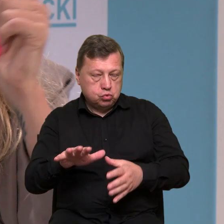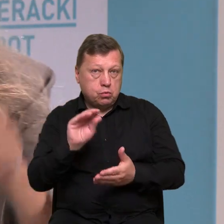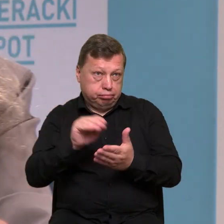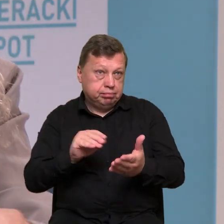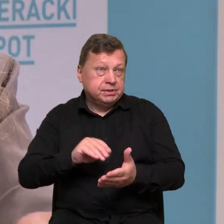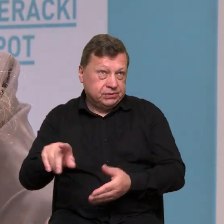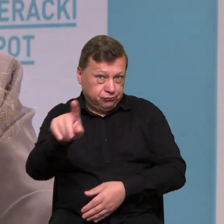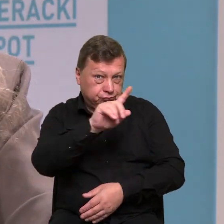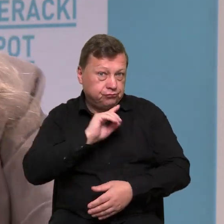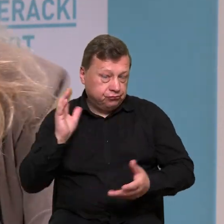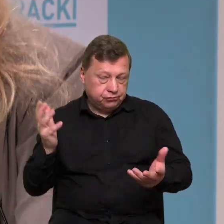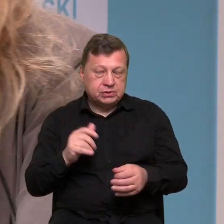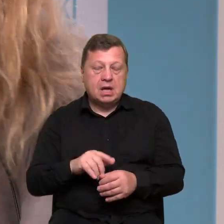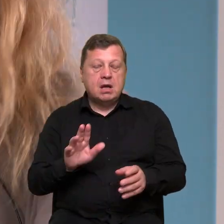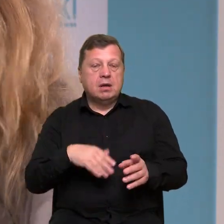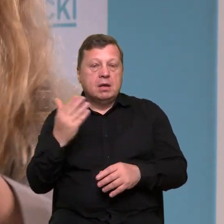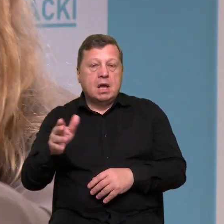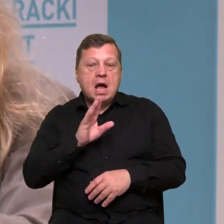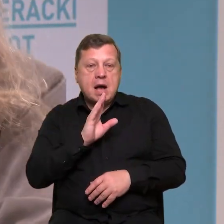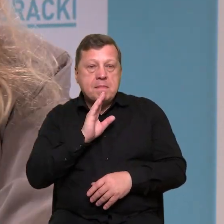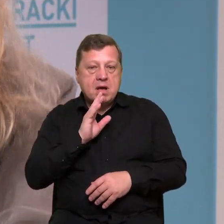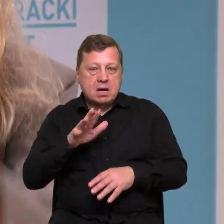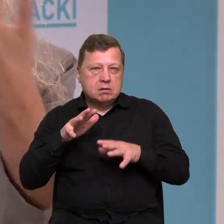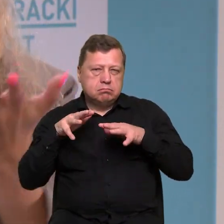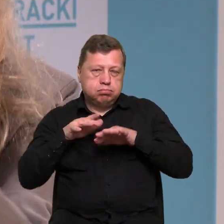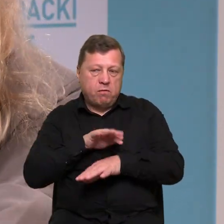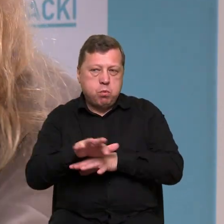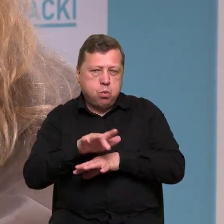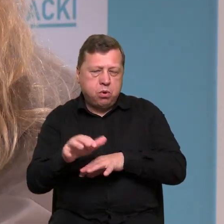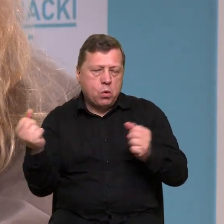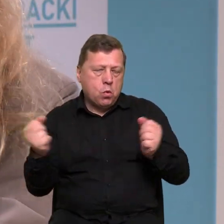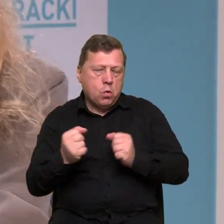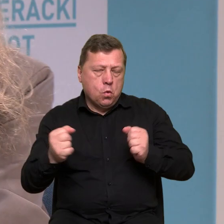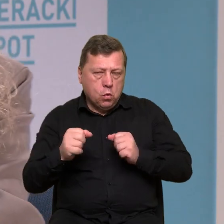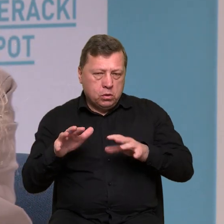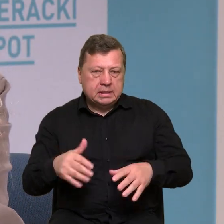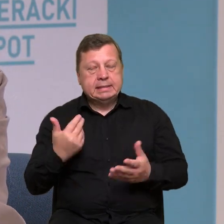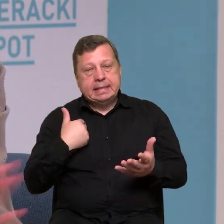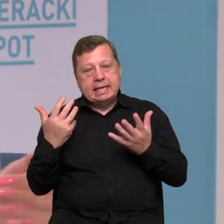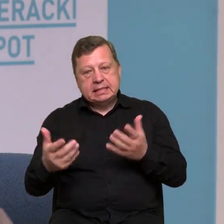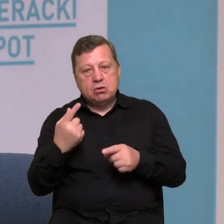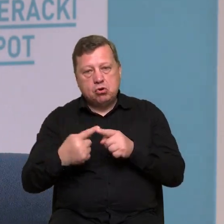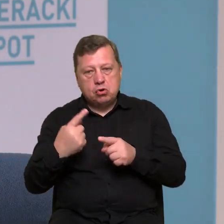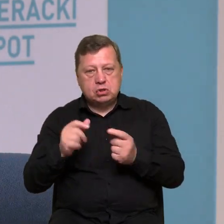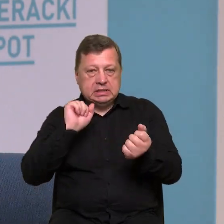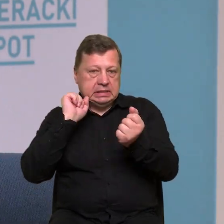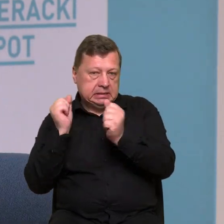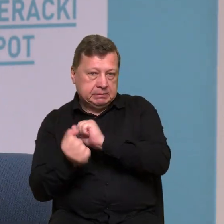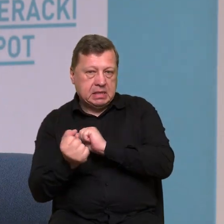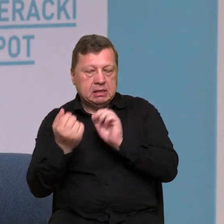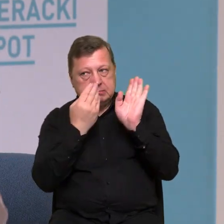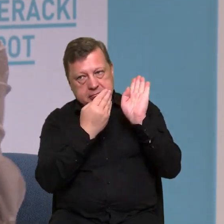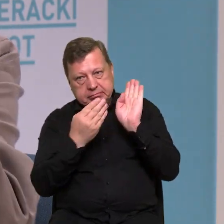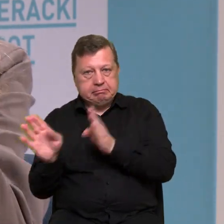pisze. Poza tym jest amerykanizacja bardzo silna, więc chcę troszeczkę zmienić tutaj to i przejść właśnie w